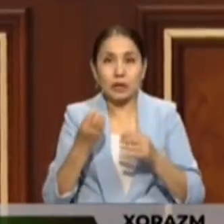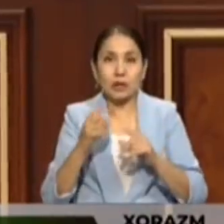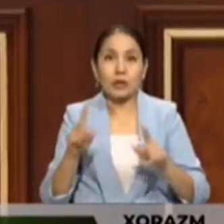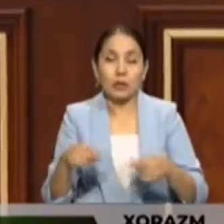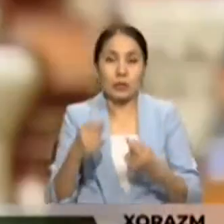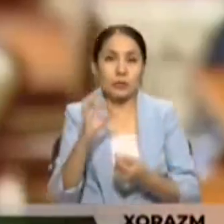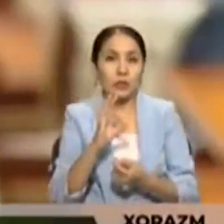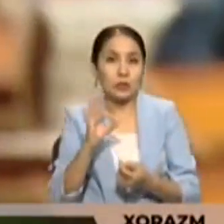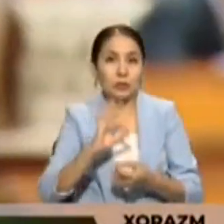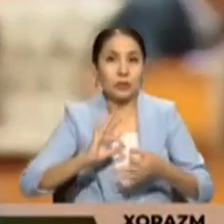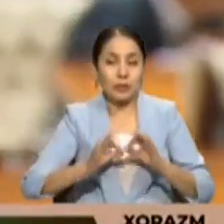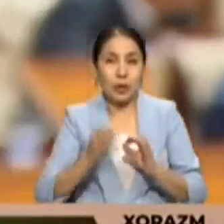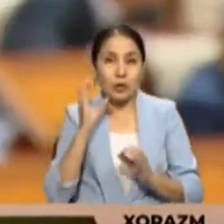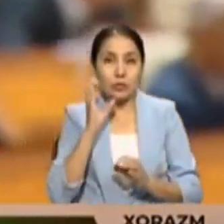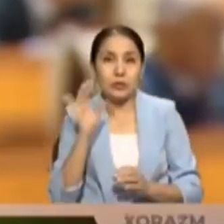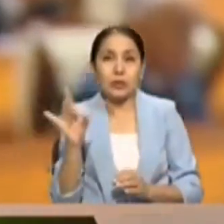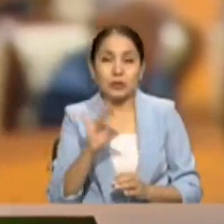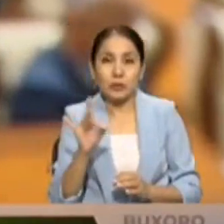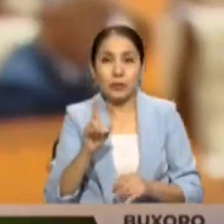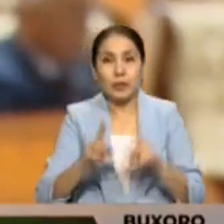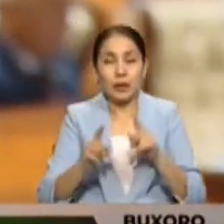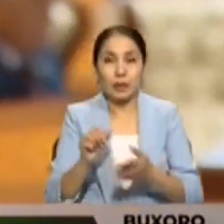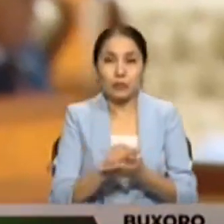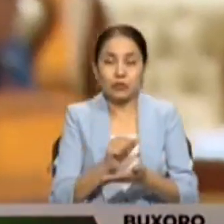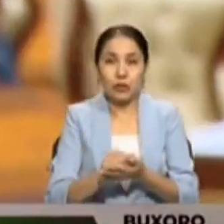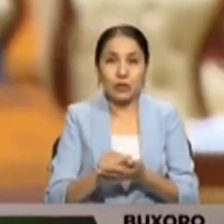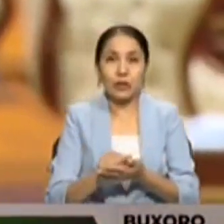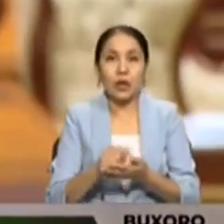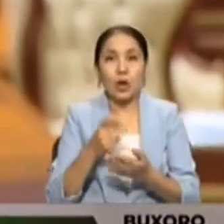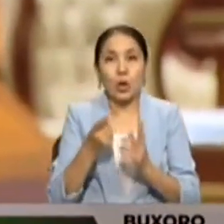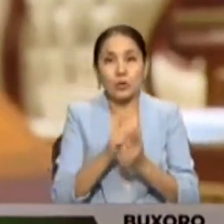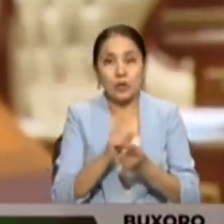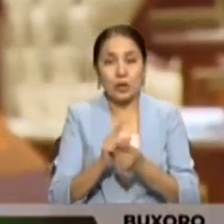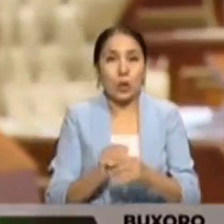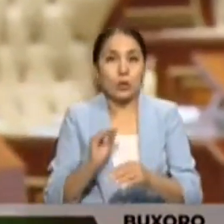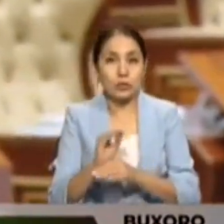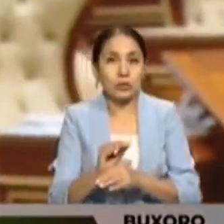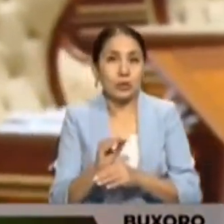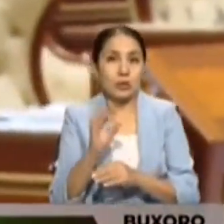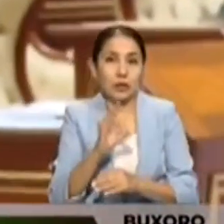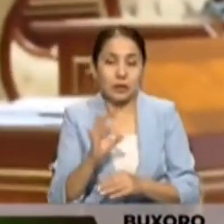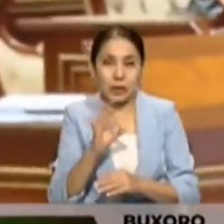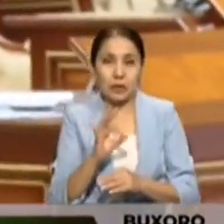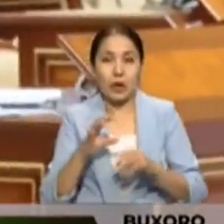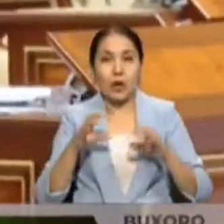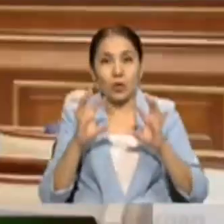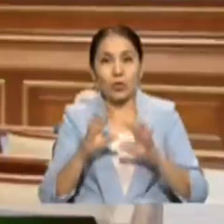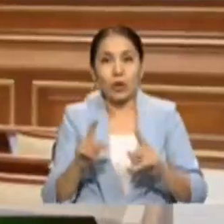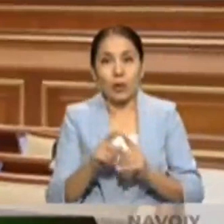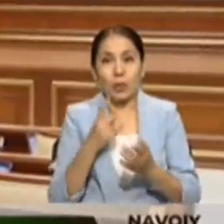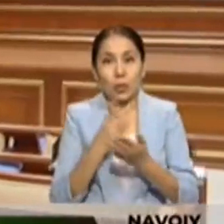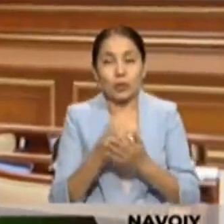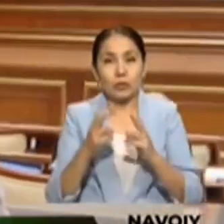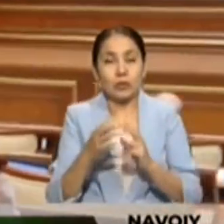takomillashtirilishi munosabati bilan O'zbekiston Respublikasining ayrim qonun hujjatlariga o'zgartish va qo'shimchalar kiritish haqidagi qonunini ham ko'rib